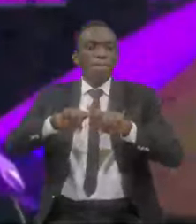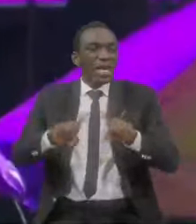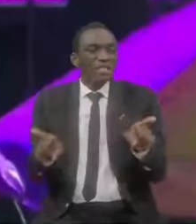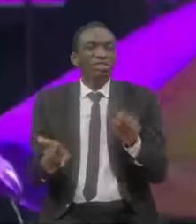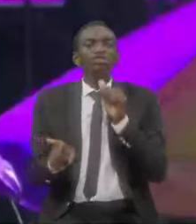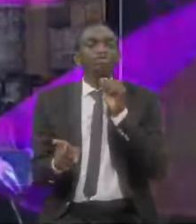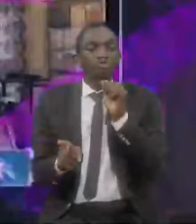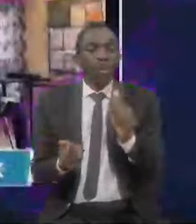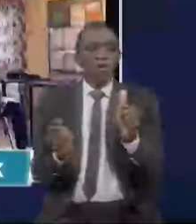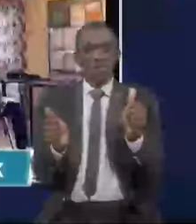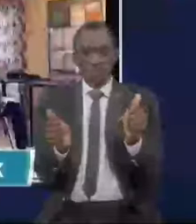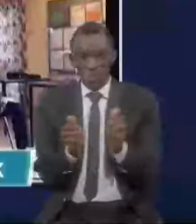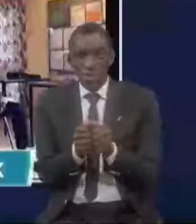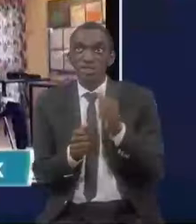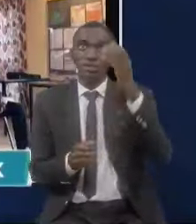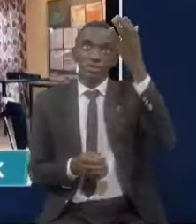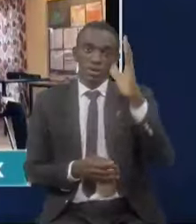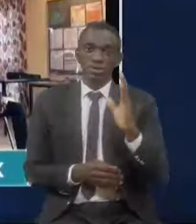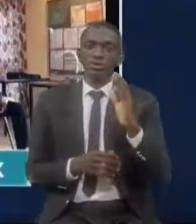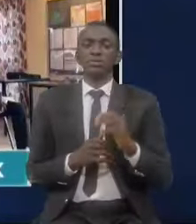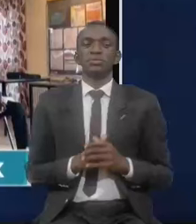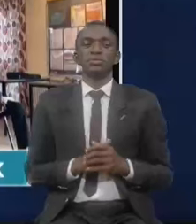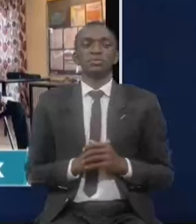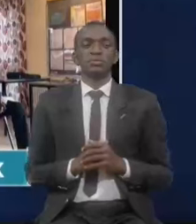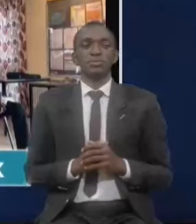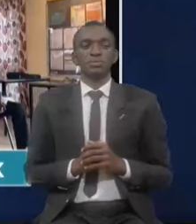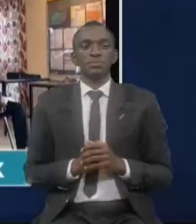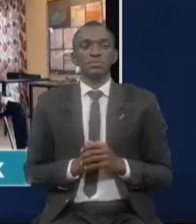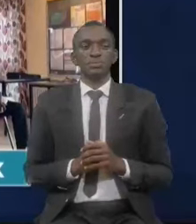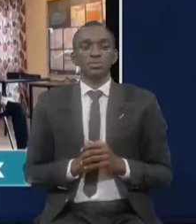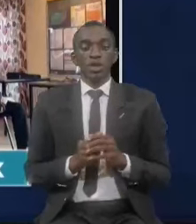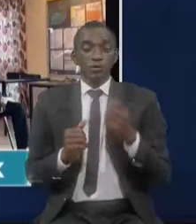Jésus a continué pour dire, car tout est possible à Dieu.